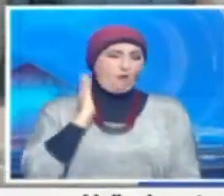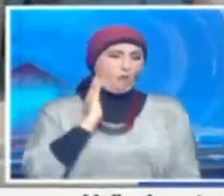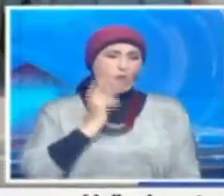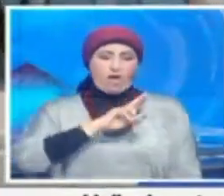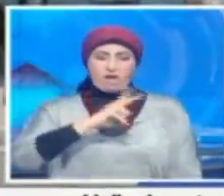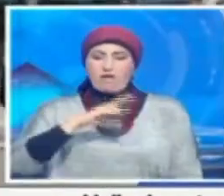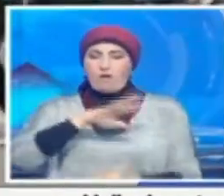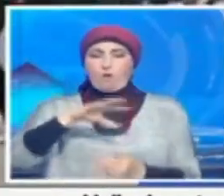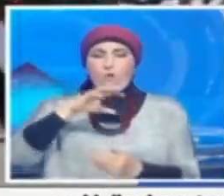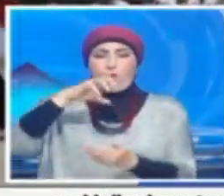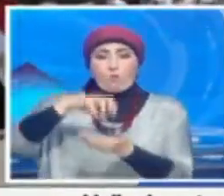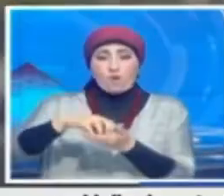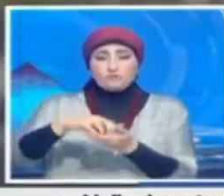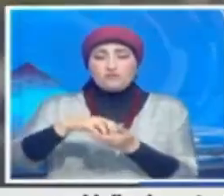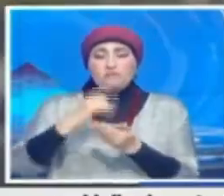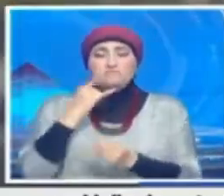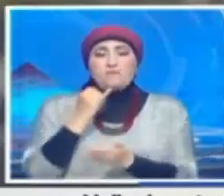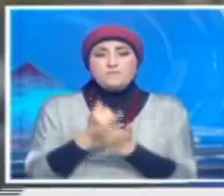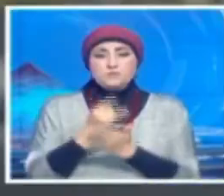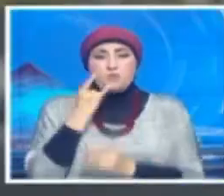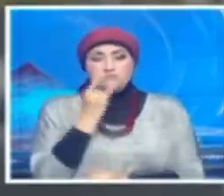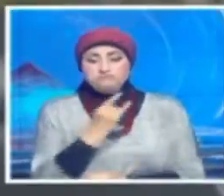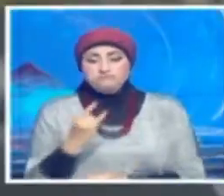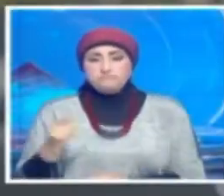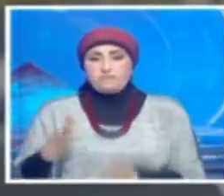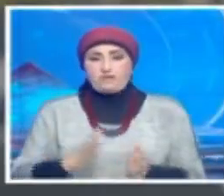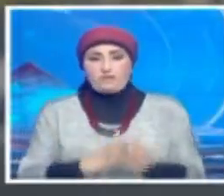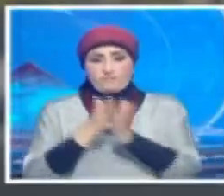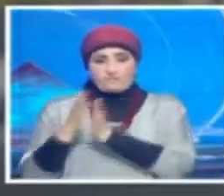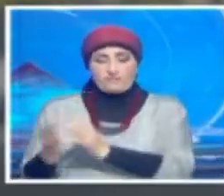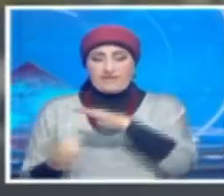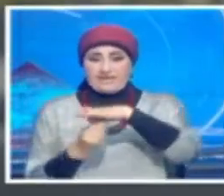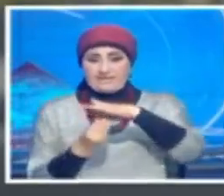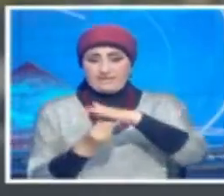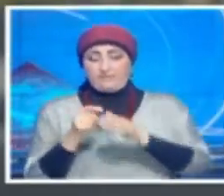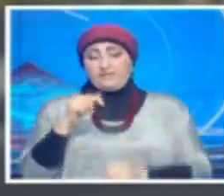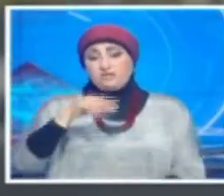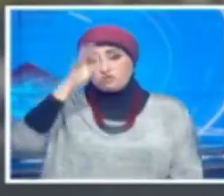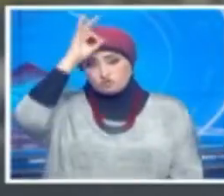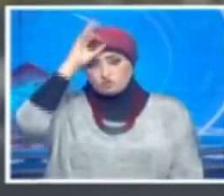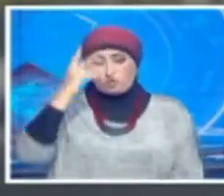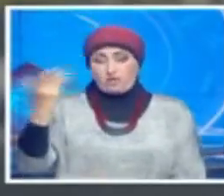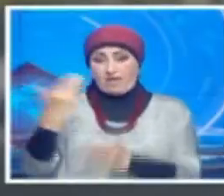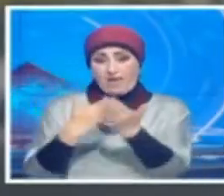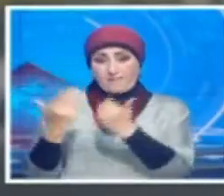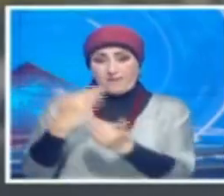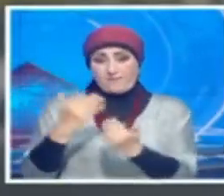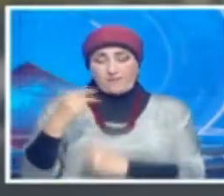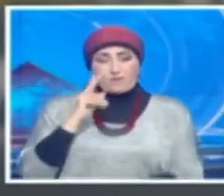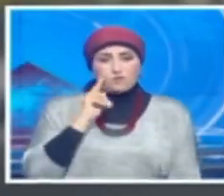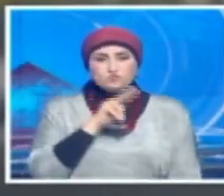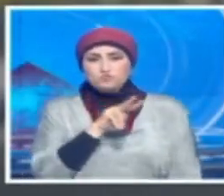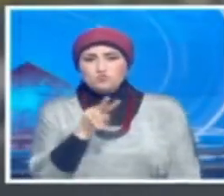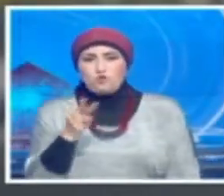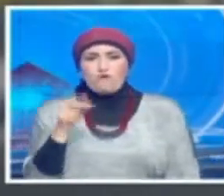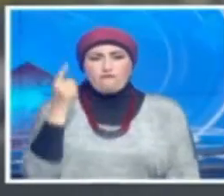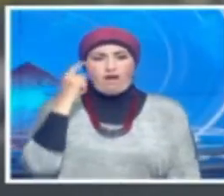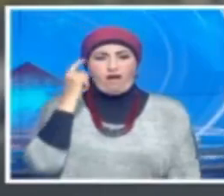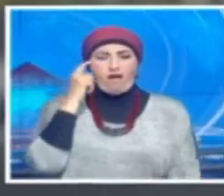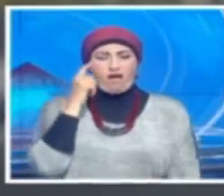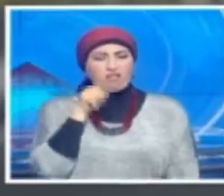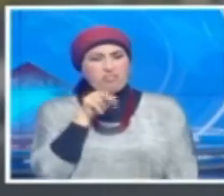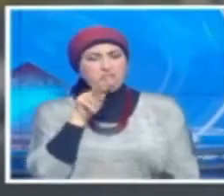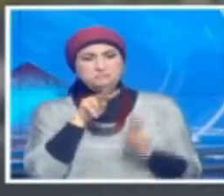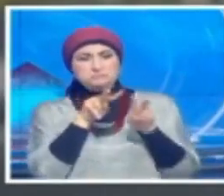الأوطان واستقرارها. هكذا تحرص أكاديمية الشرطة على استقبال الوفود المحلية والأجنبية للاطلاع على